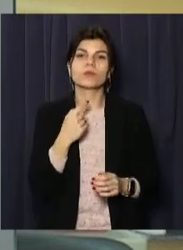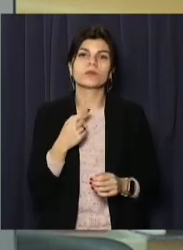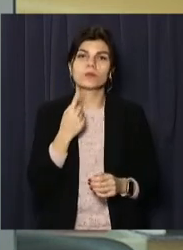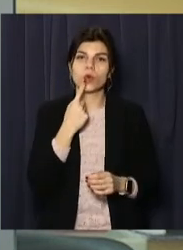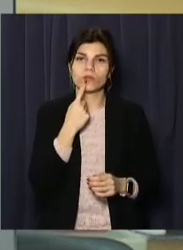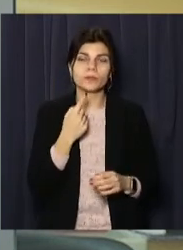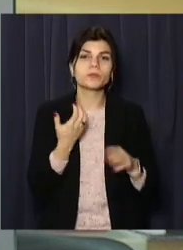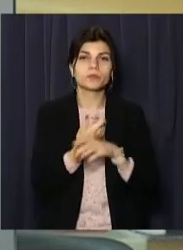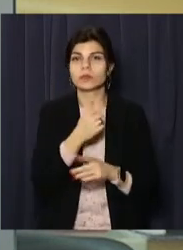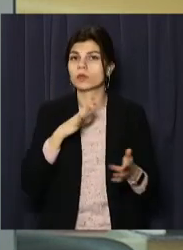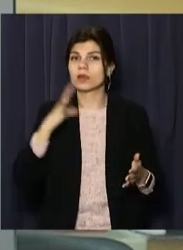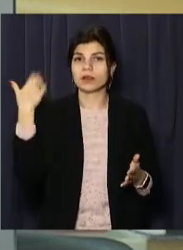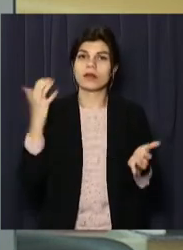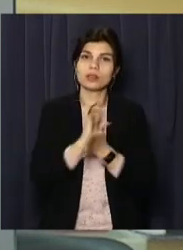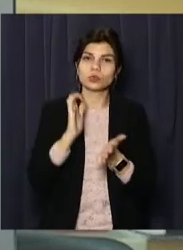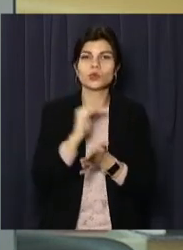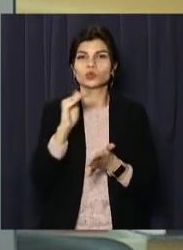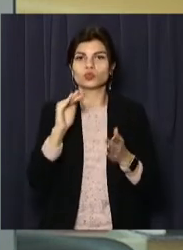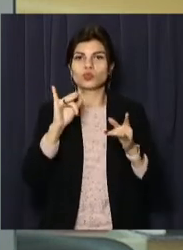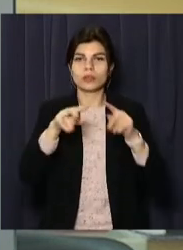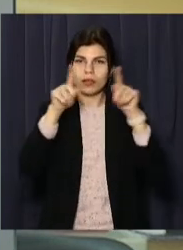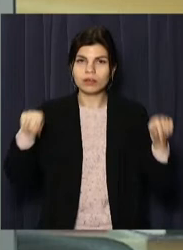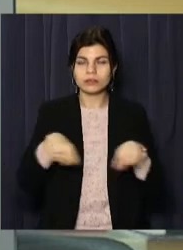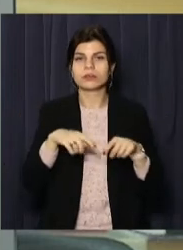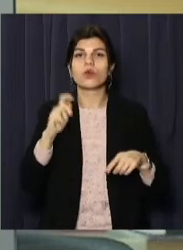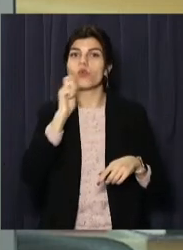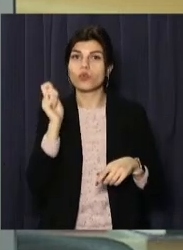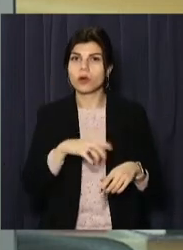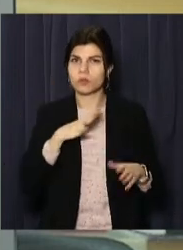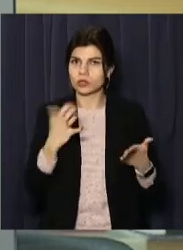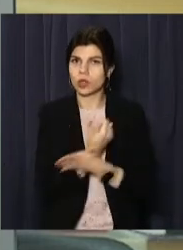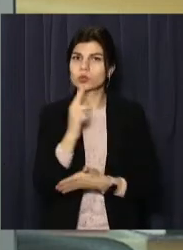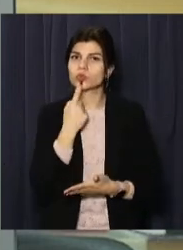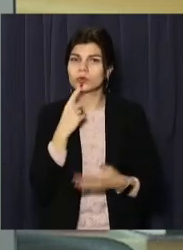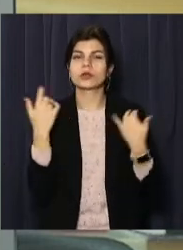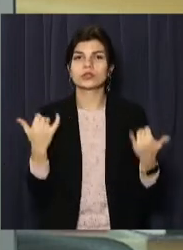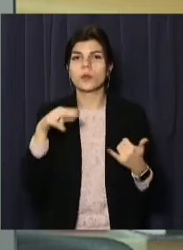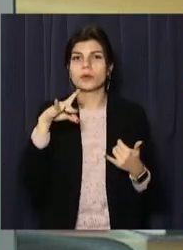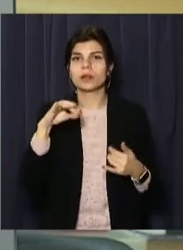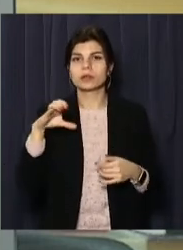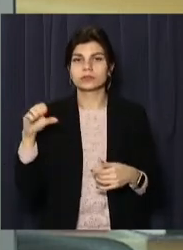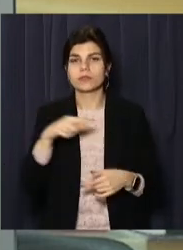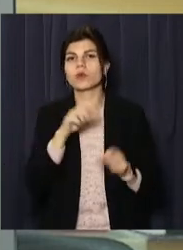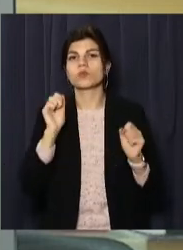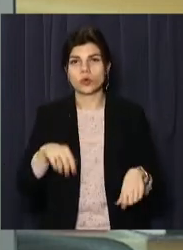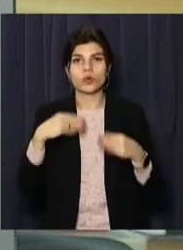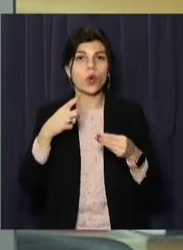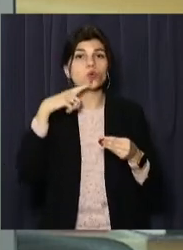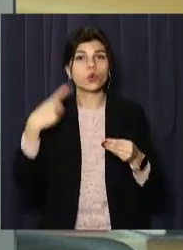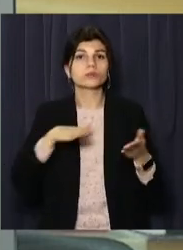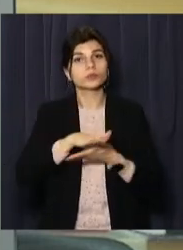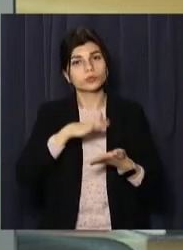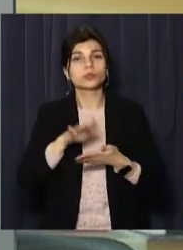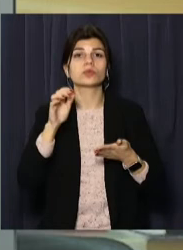було складно знайти газету, журнал чи навіть кросворд українською. Відтепер преса може й надалі видаватися російською